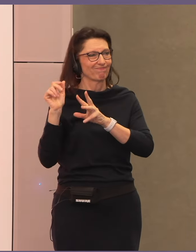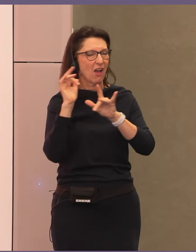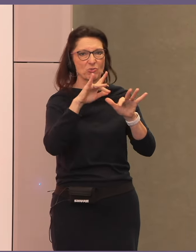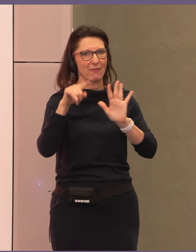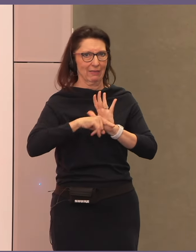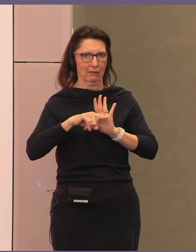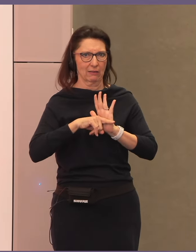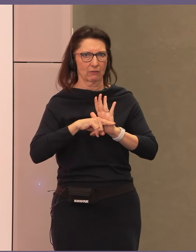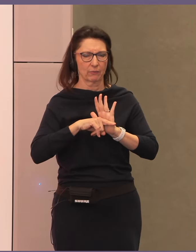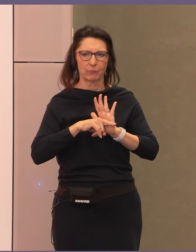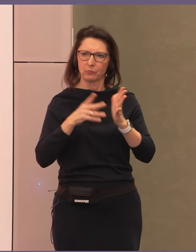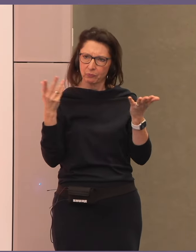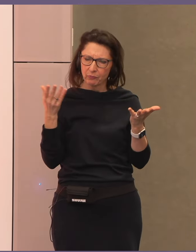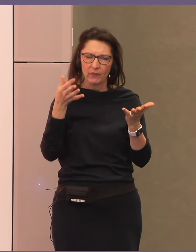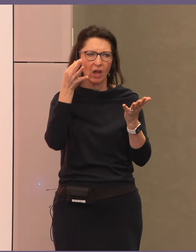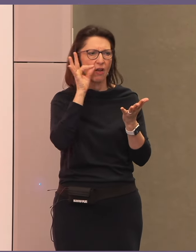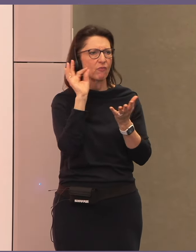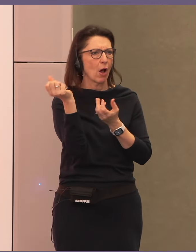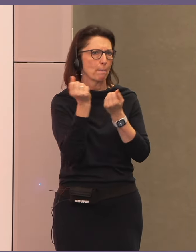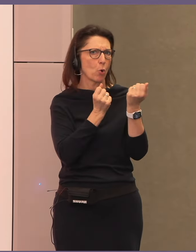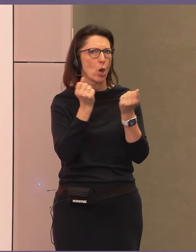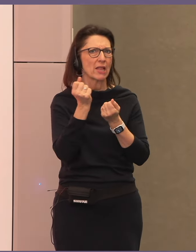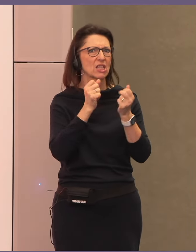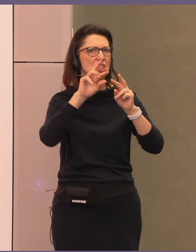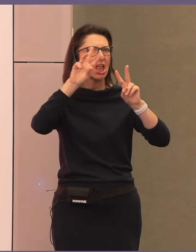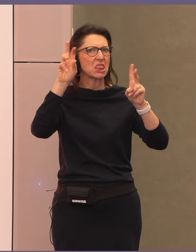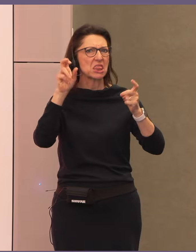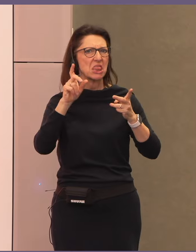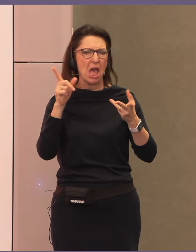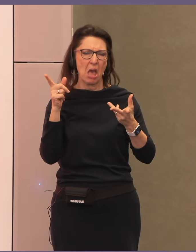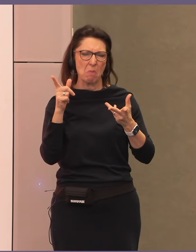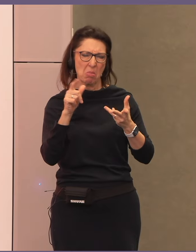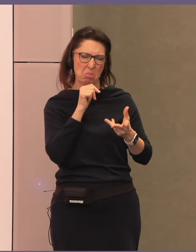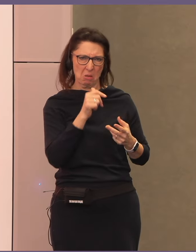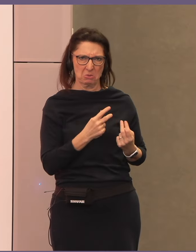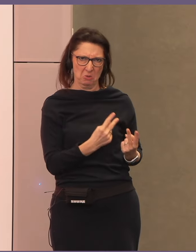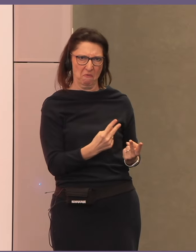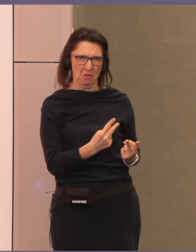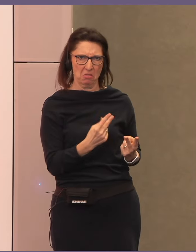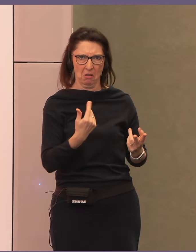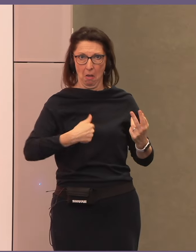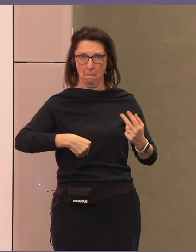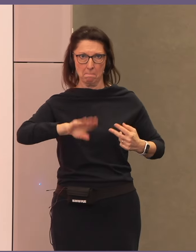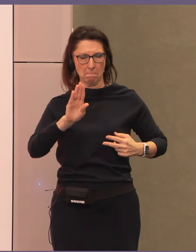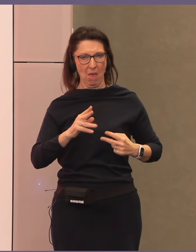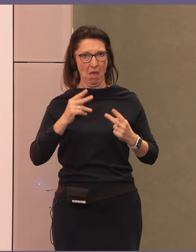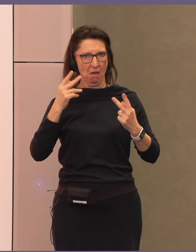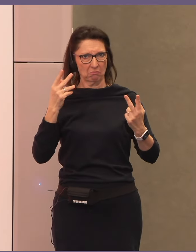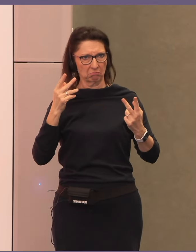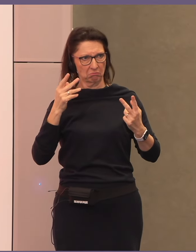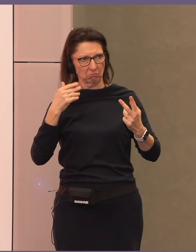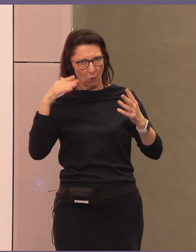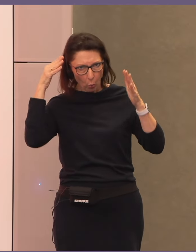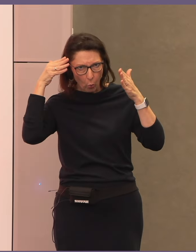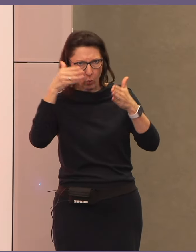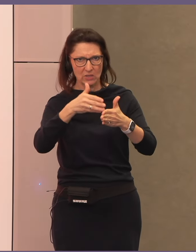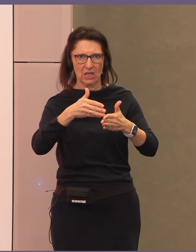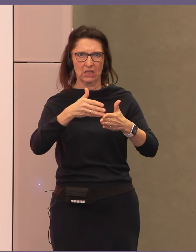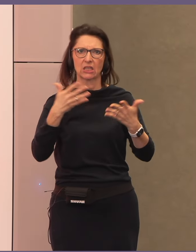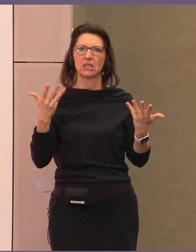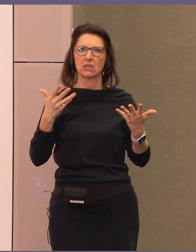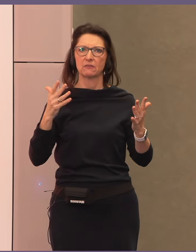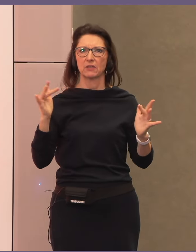Frauenpolitische Themen rücken dabei in den Hintergrund, während Grenzziehung und Gegnerschaft in den Mittelgrund gesellschaftlicher